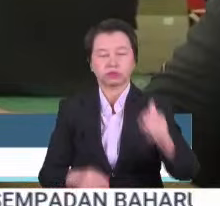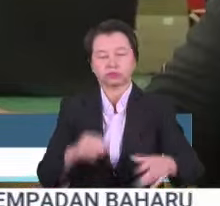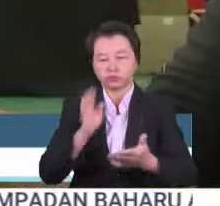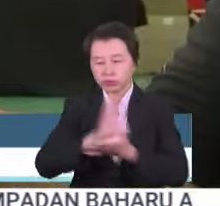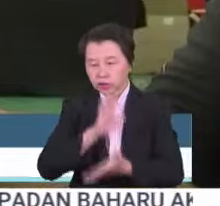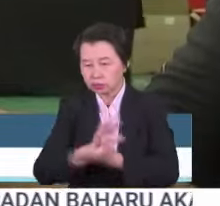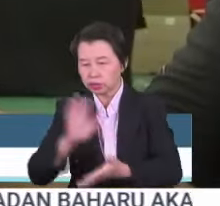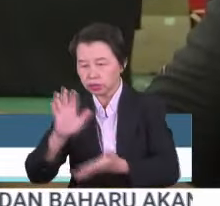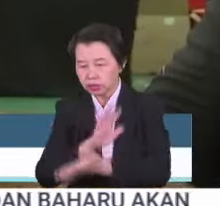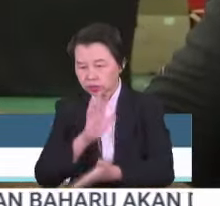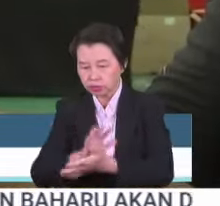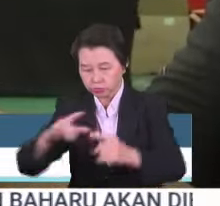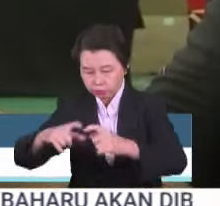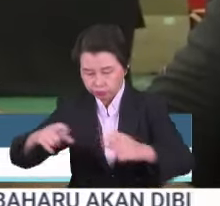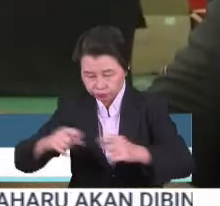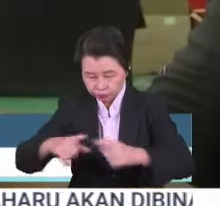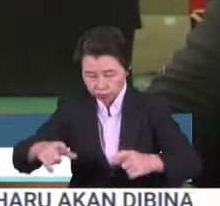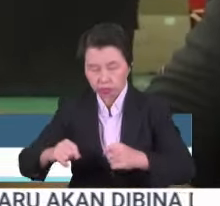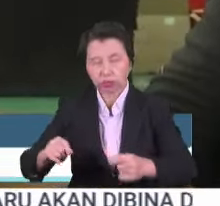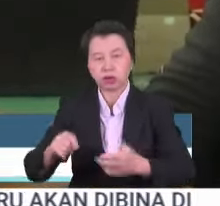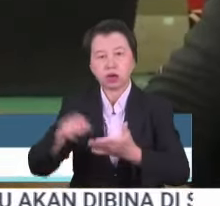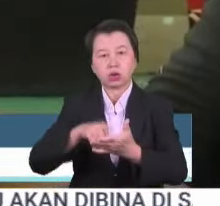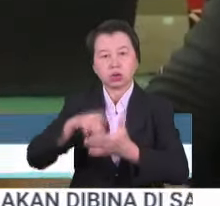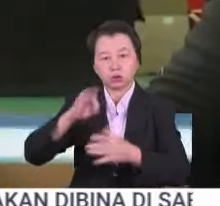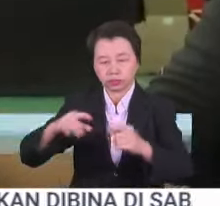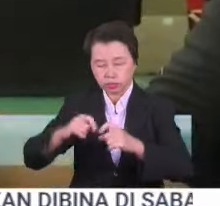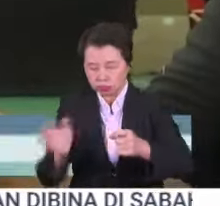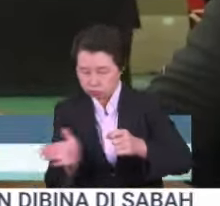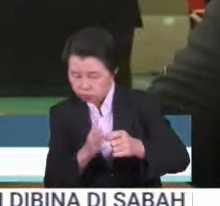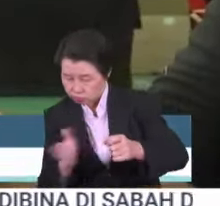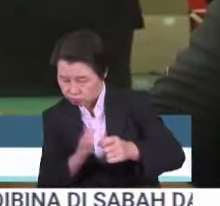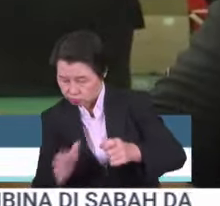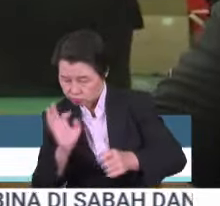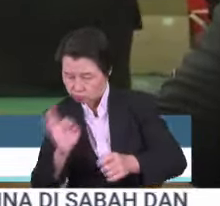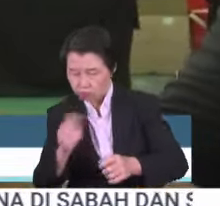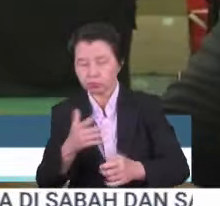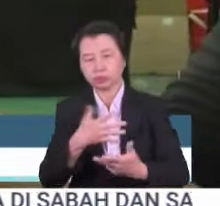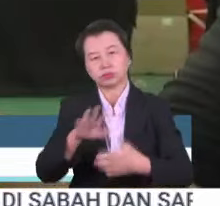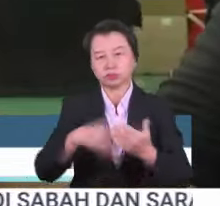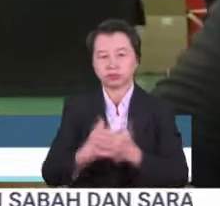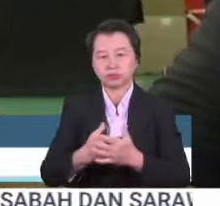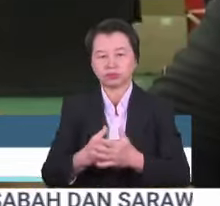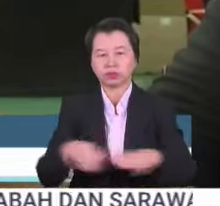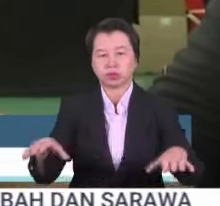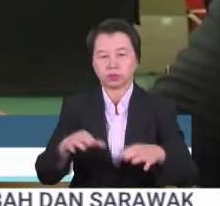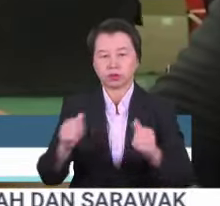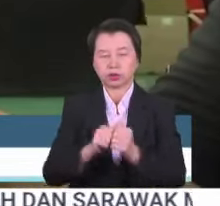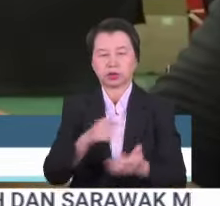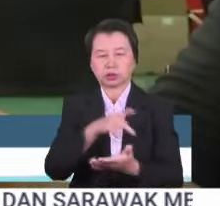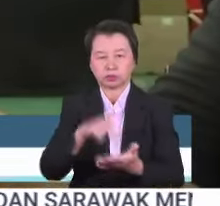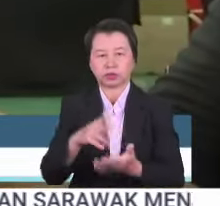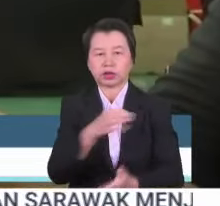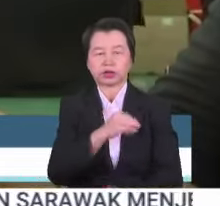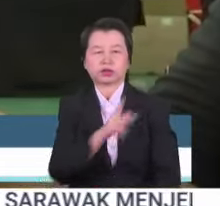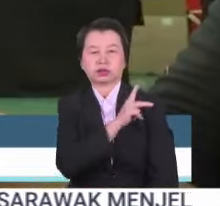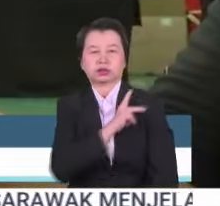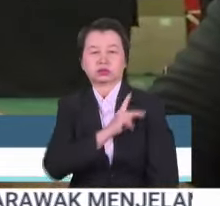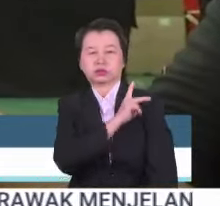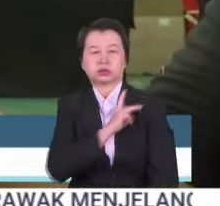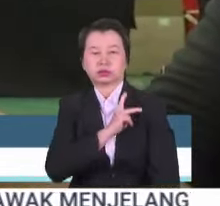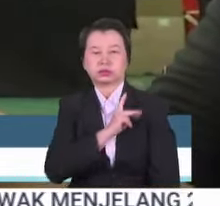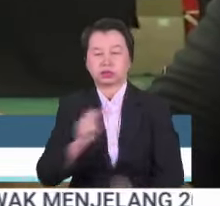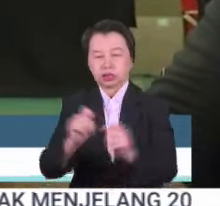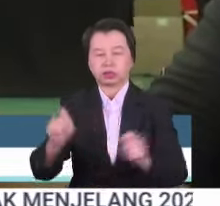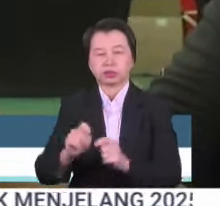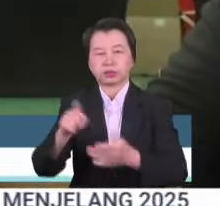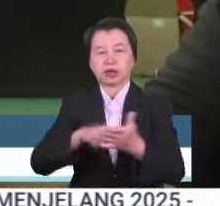semakkan kertas-kertas undi yang kita jalankan bersama dengan penyelia pusat mengundi dan ketua-ketua